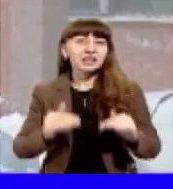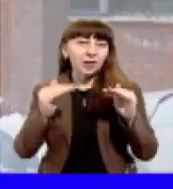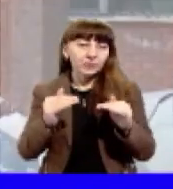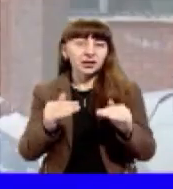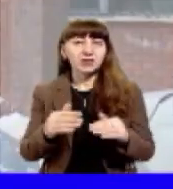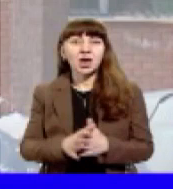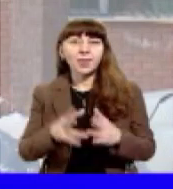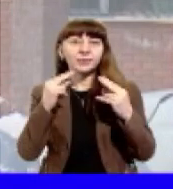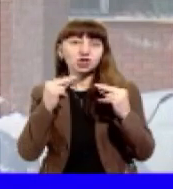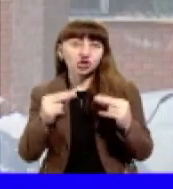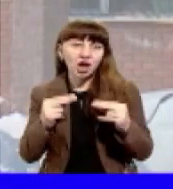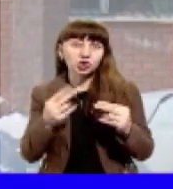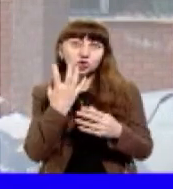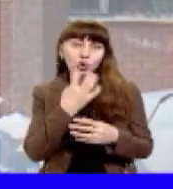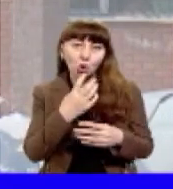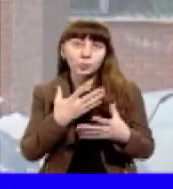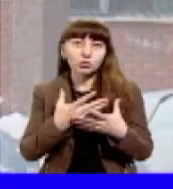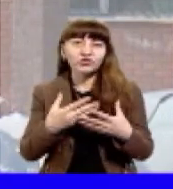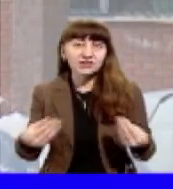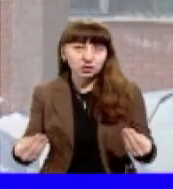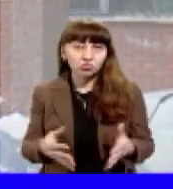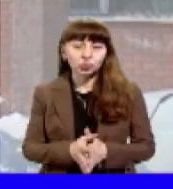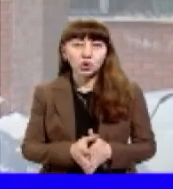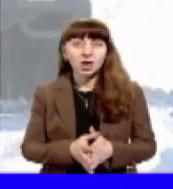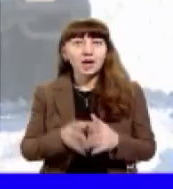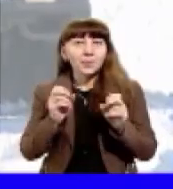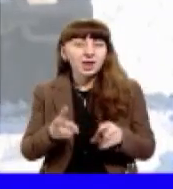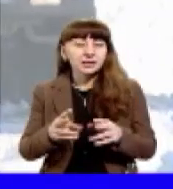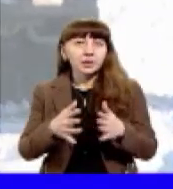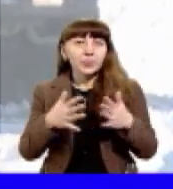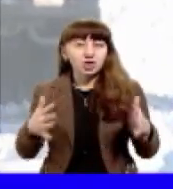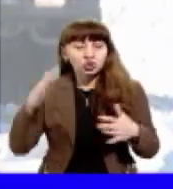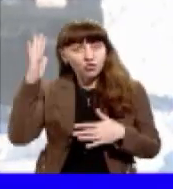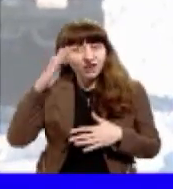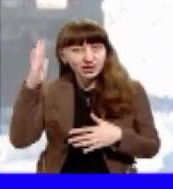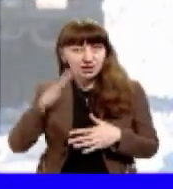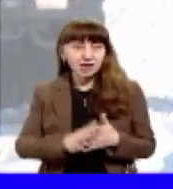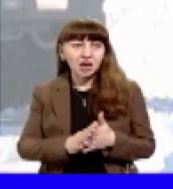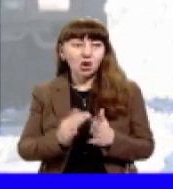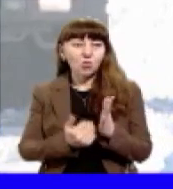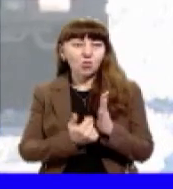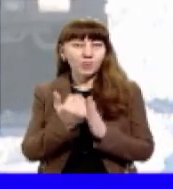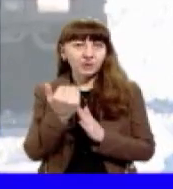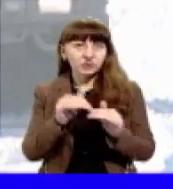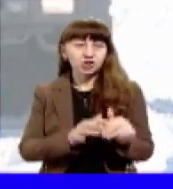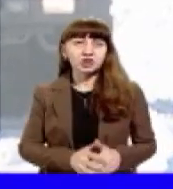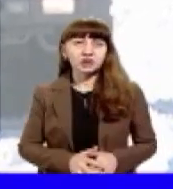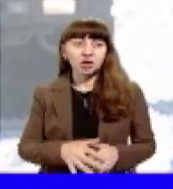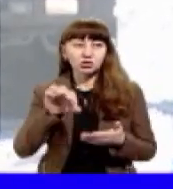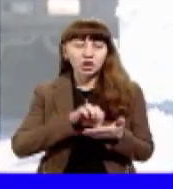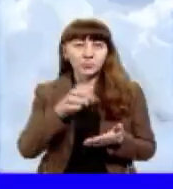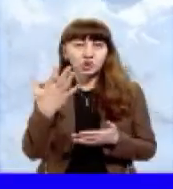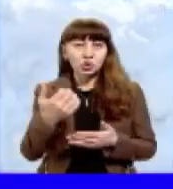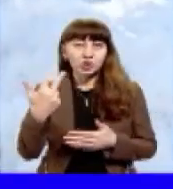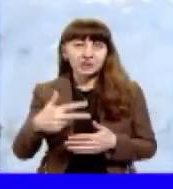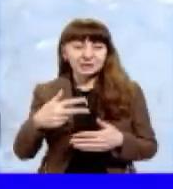теплую весну, а значит, риски прихода большой воды возрастают. Всего в уборке снега задействовано более 350 единиц